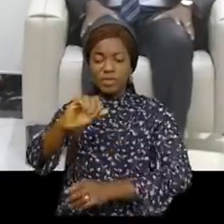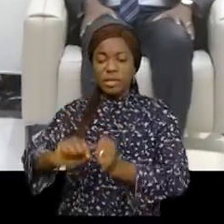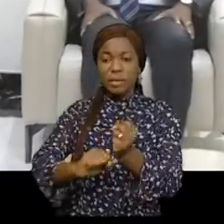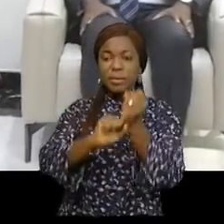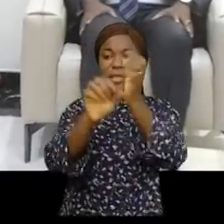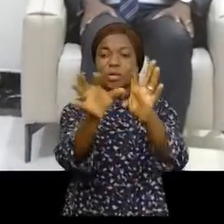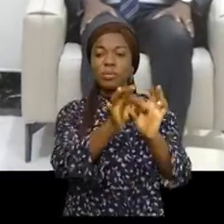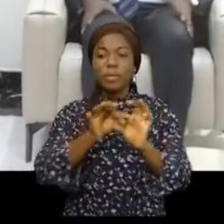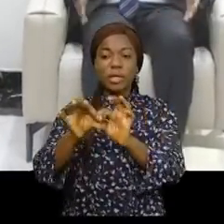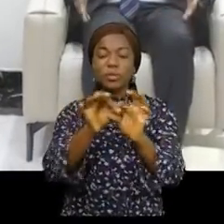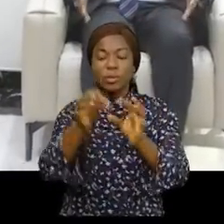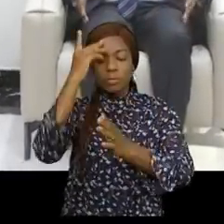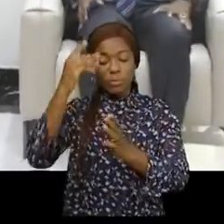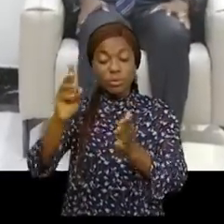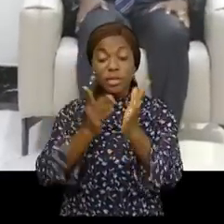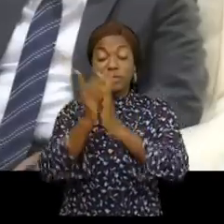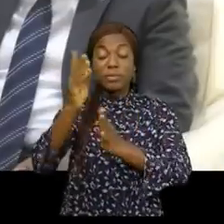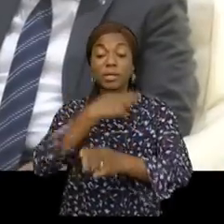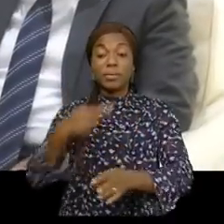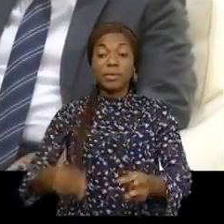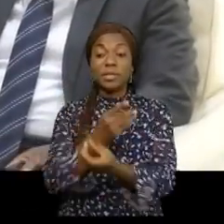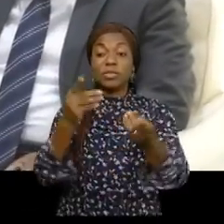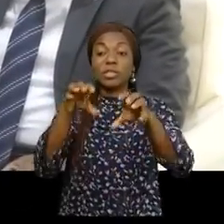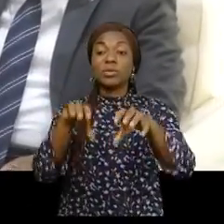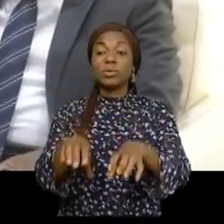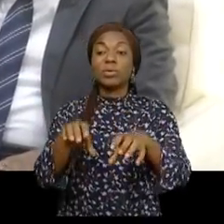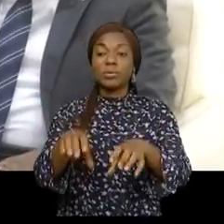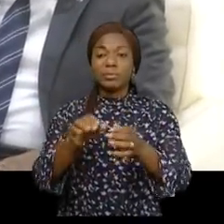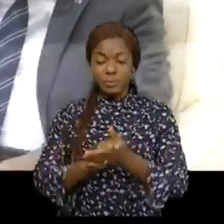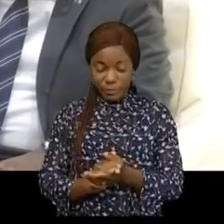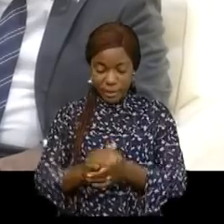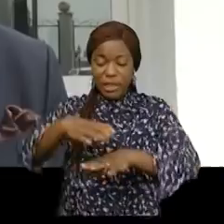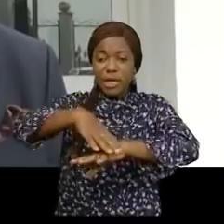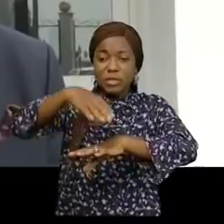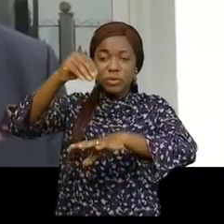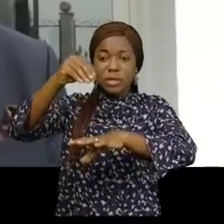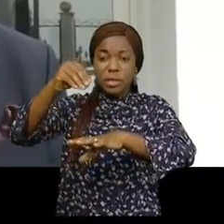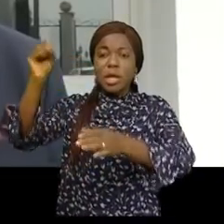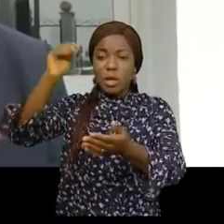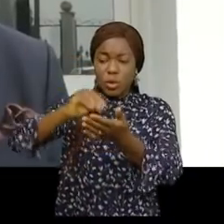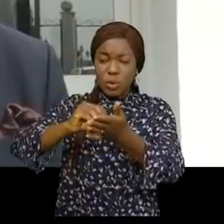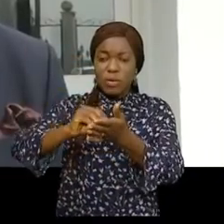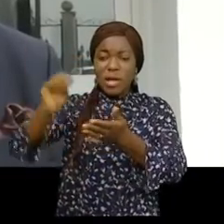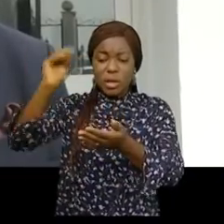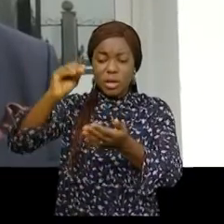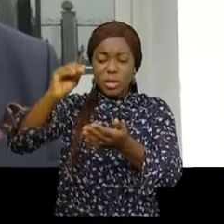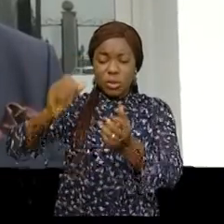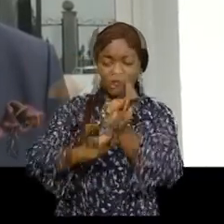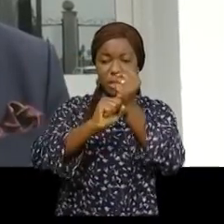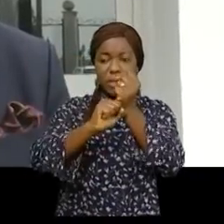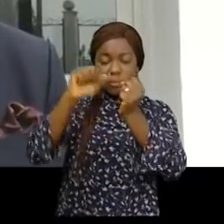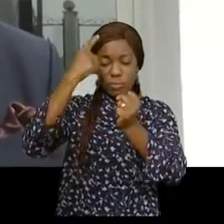sa coopération au développement avec la République démocratique du Congo. La Suède va doubler sa coopération au